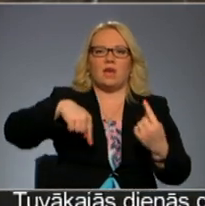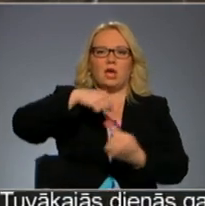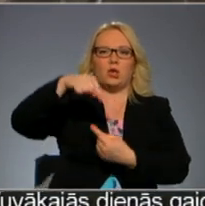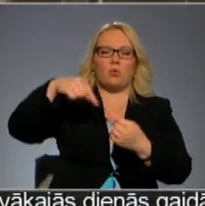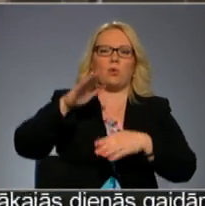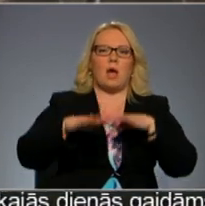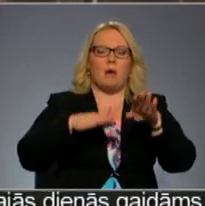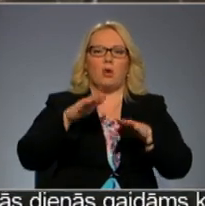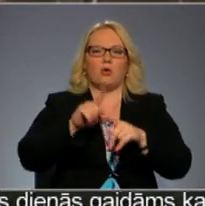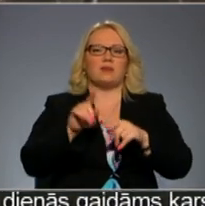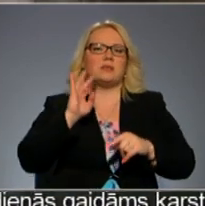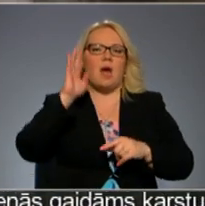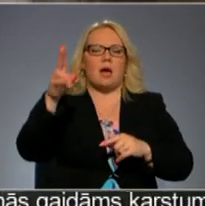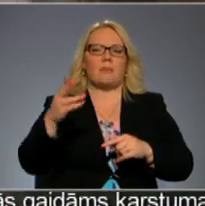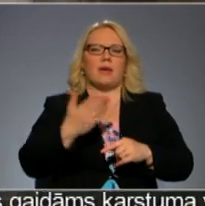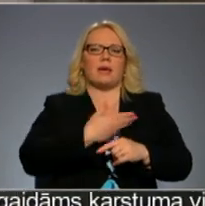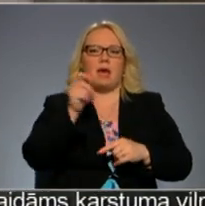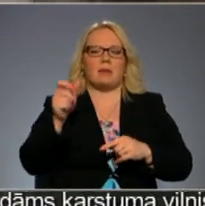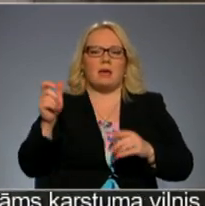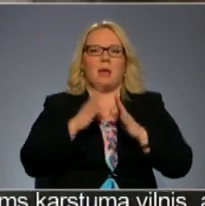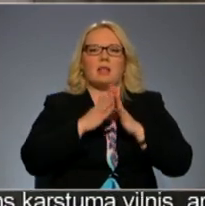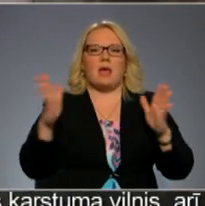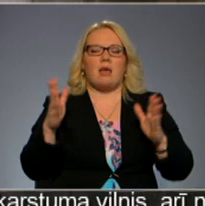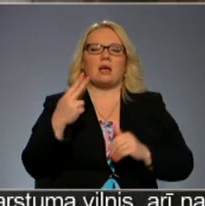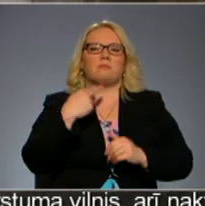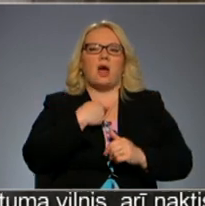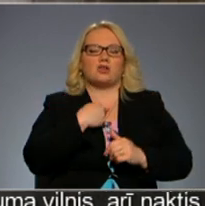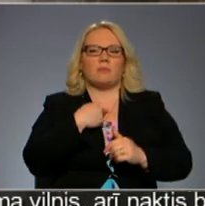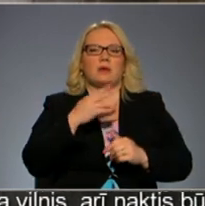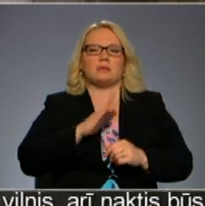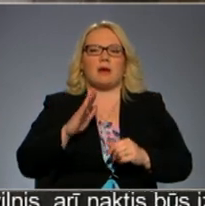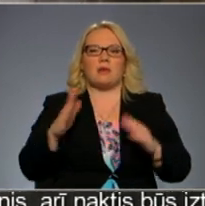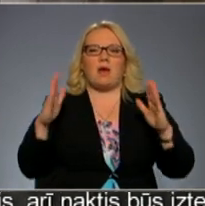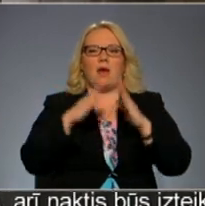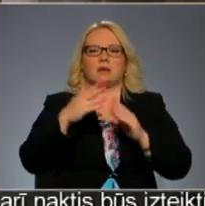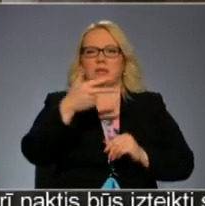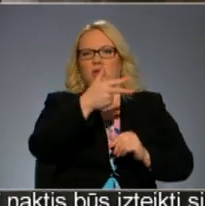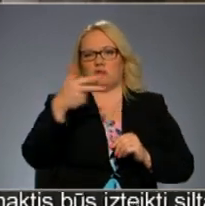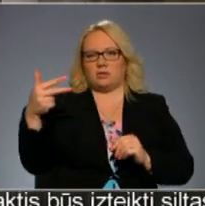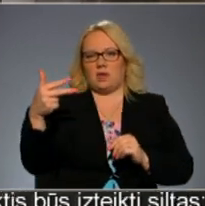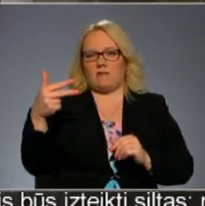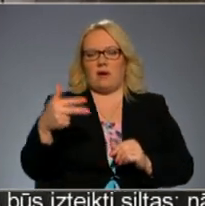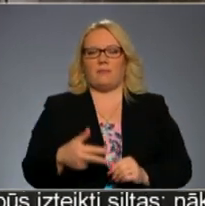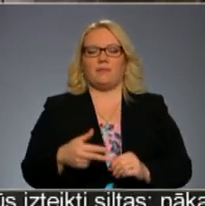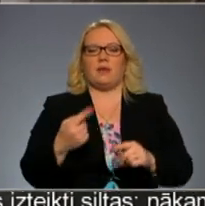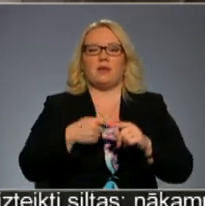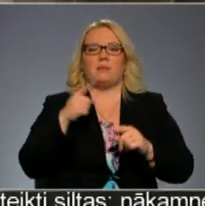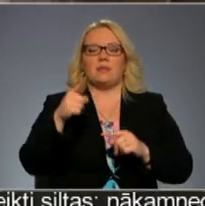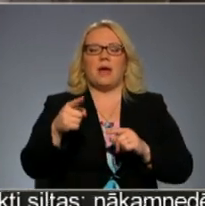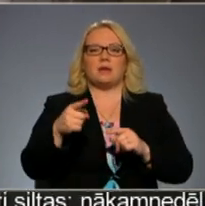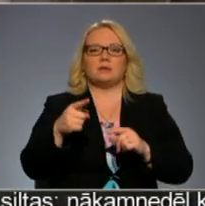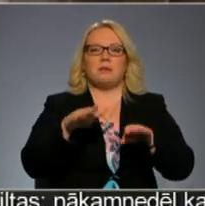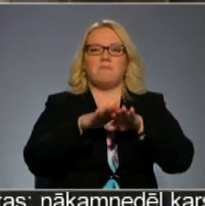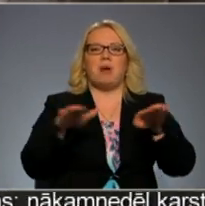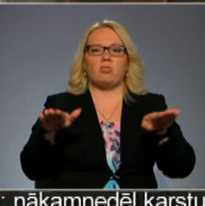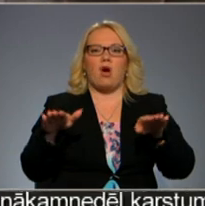varēs staigāt arī nākamie iemītnieki. Bet lielākais pārsteigums sagaida ēkas trešajā stāvā. Tāds betons, man liekas,